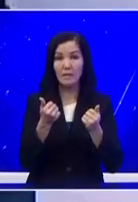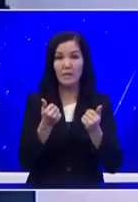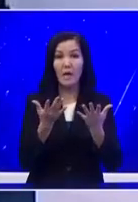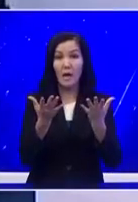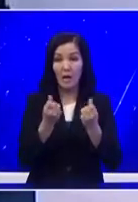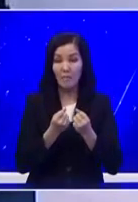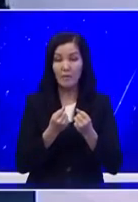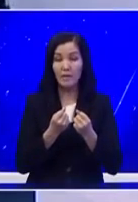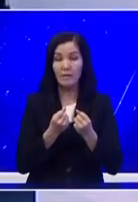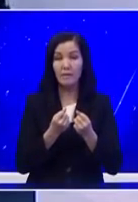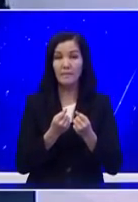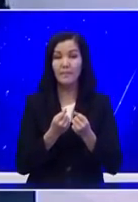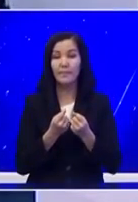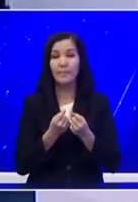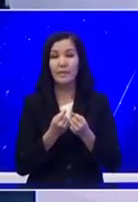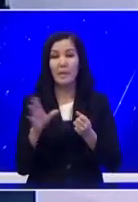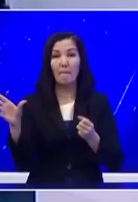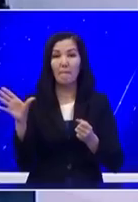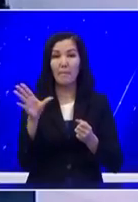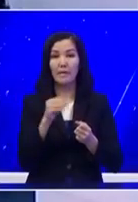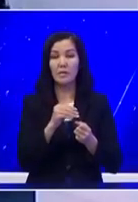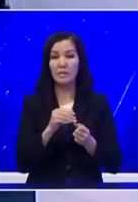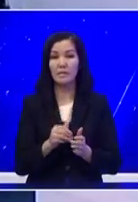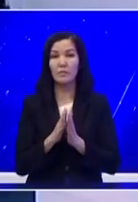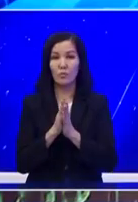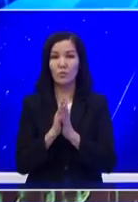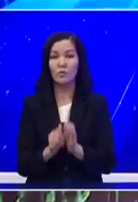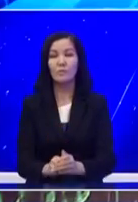қабылданды деп тұрады. Сонда сіздерге баршаңызға өтініш.